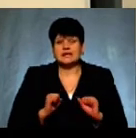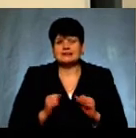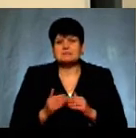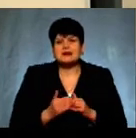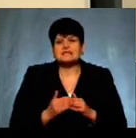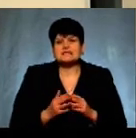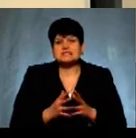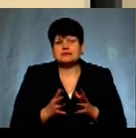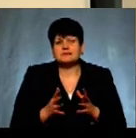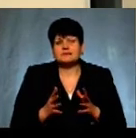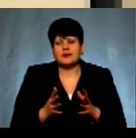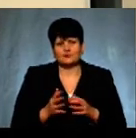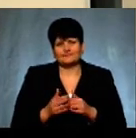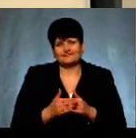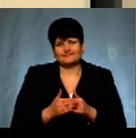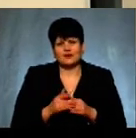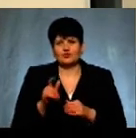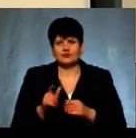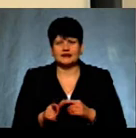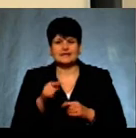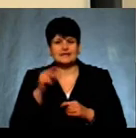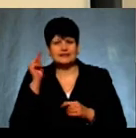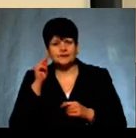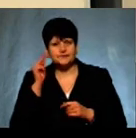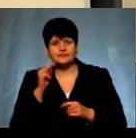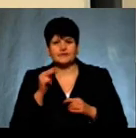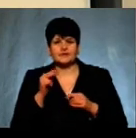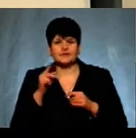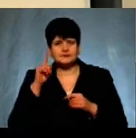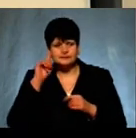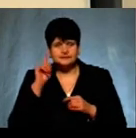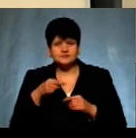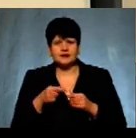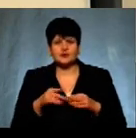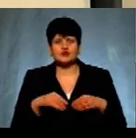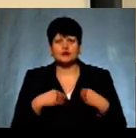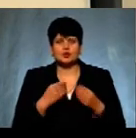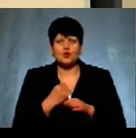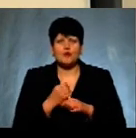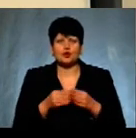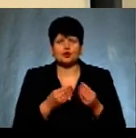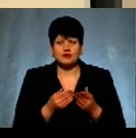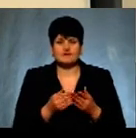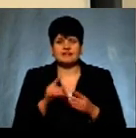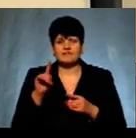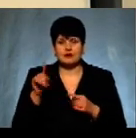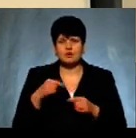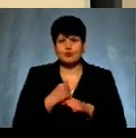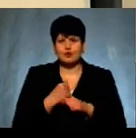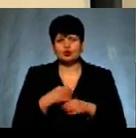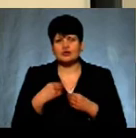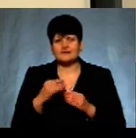наблизити людину, її навики до тих вимог, що буде давати роботодавець, і десь вимоги роботодавця трошки,